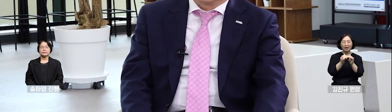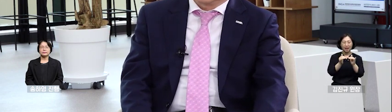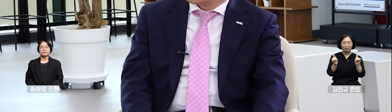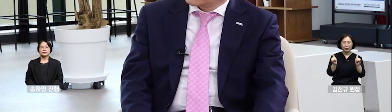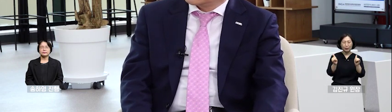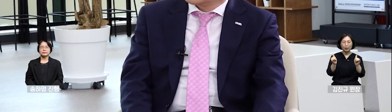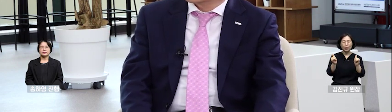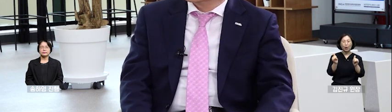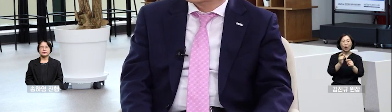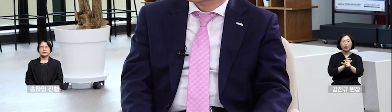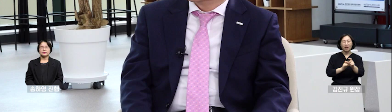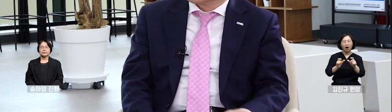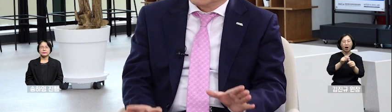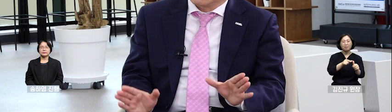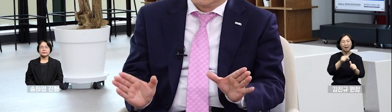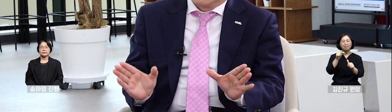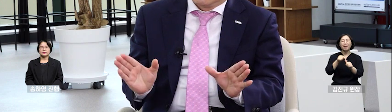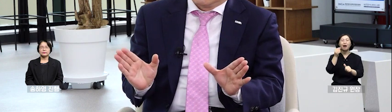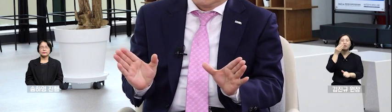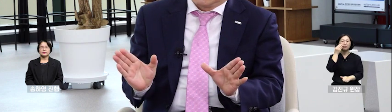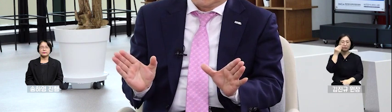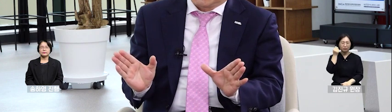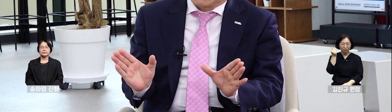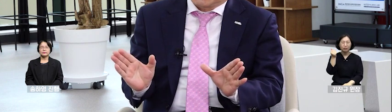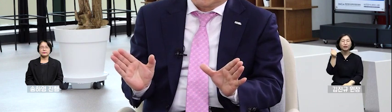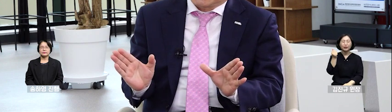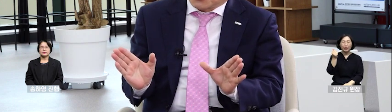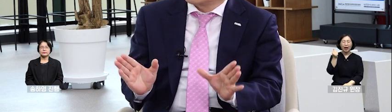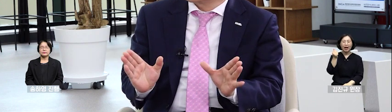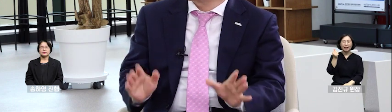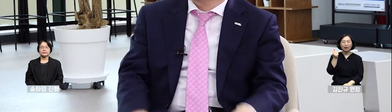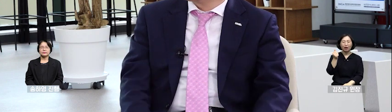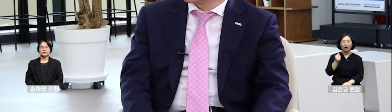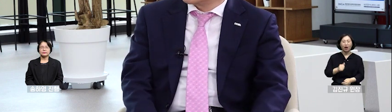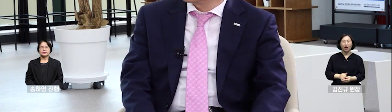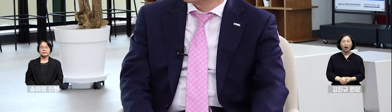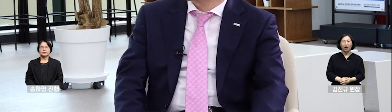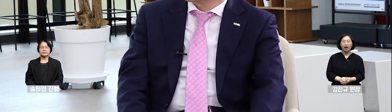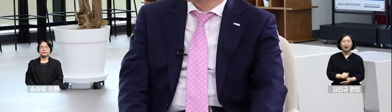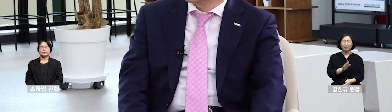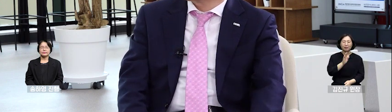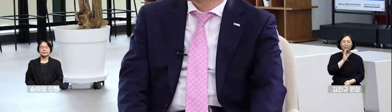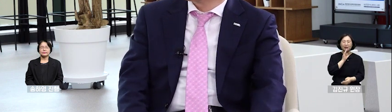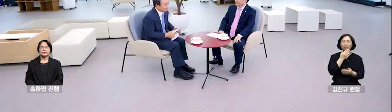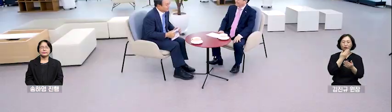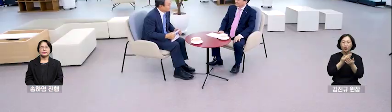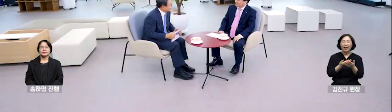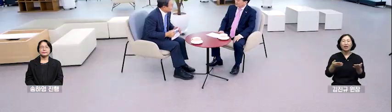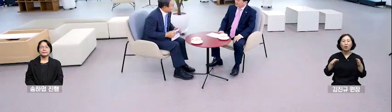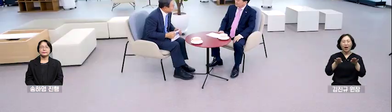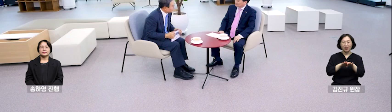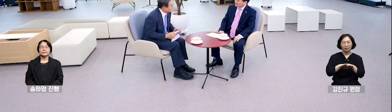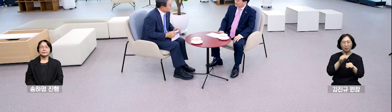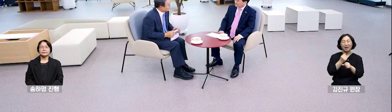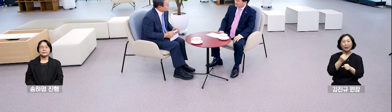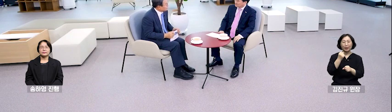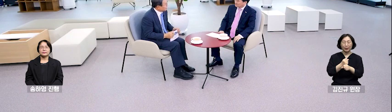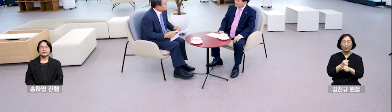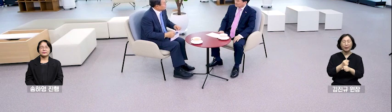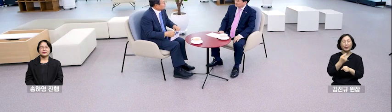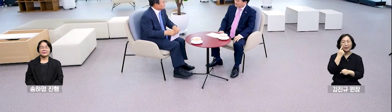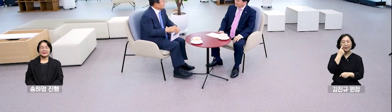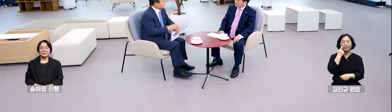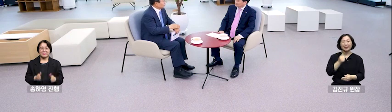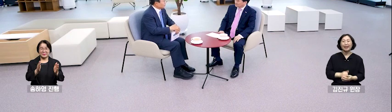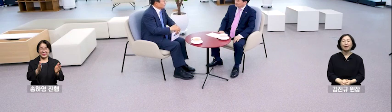이런 들도 보강하고 해서 좀 더 어 정말 중추적인 역할을 한 번 해보도록 하겠습니다 이제 잠시